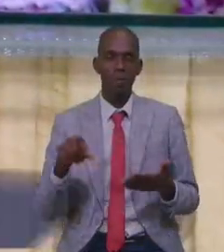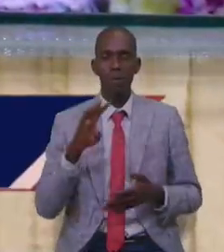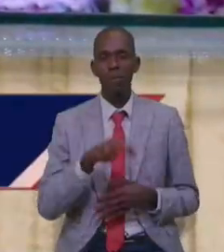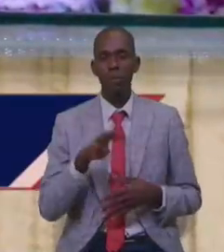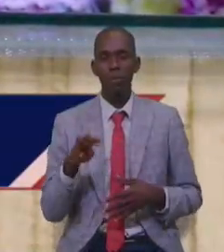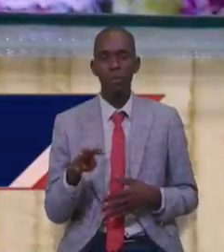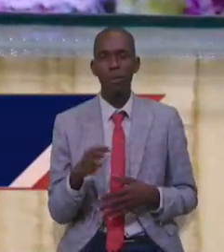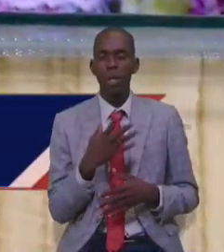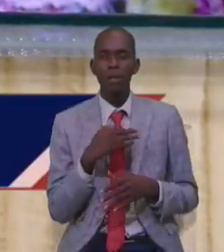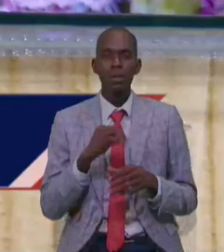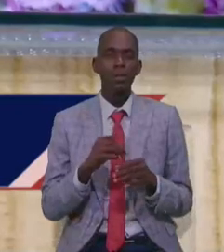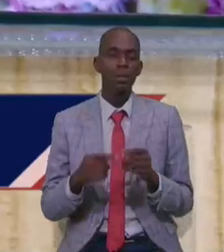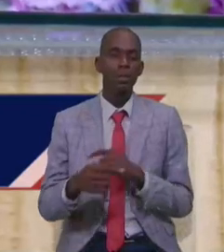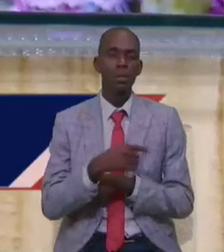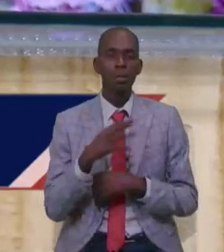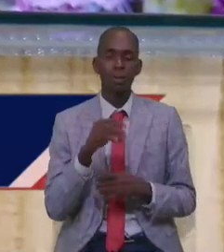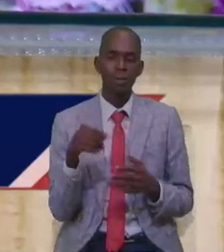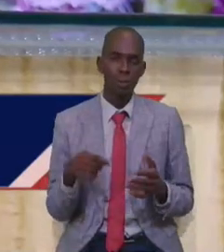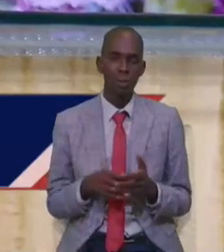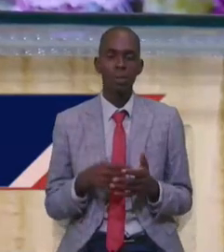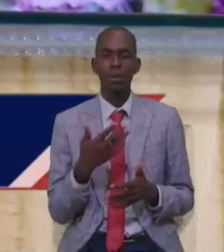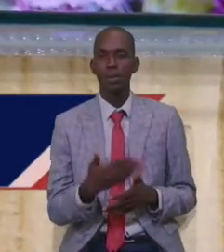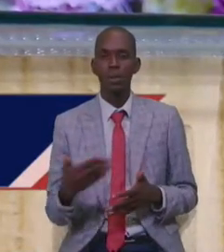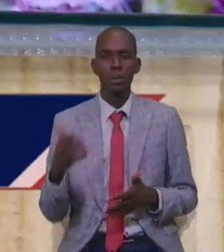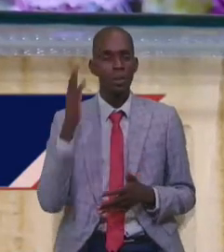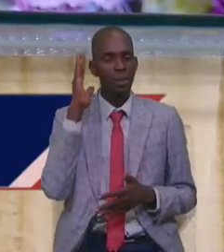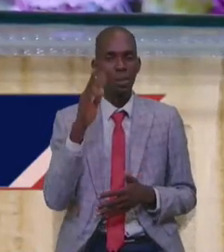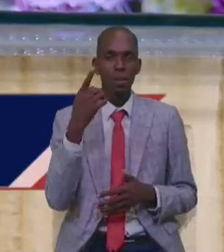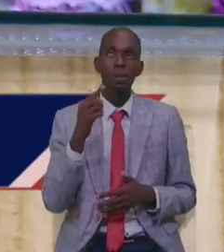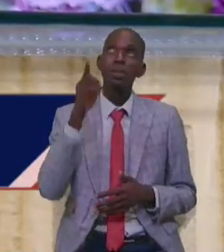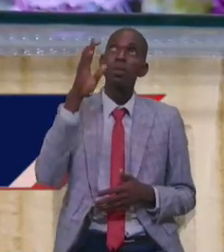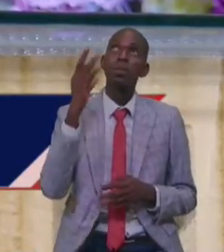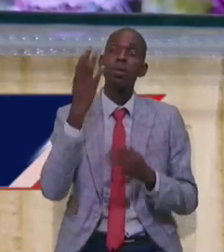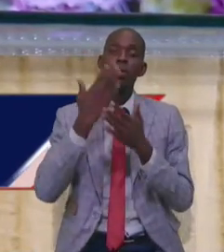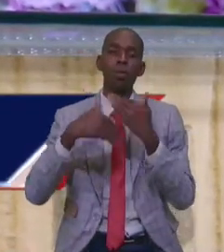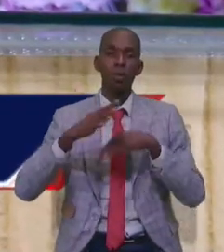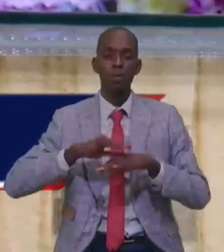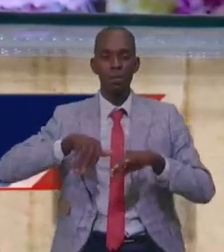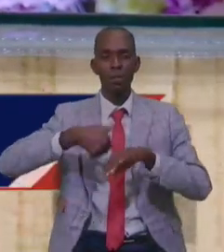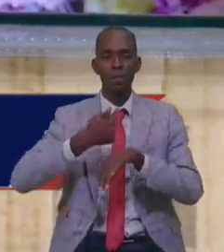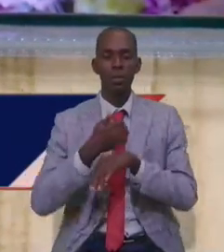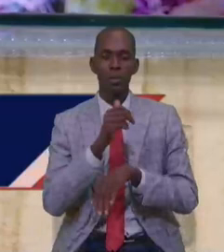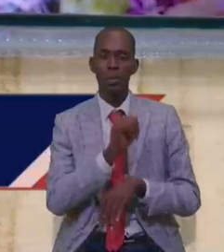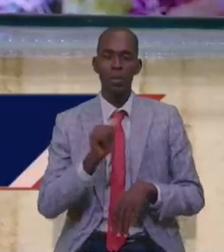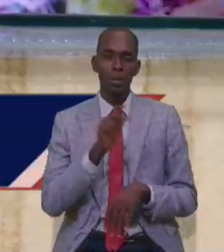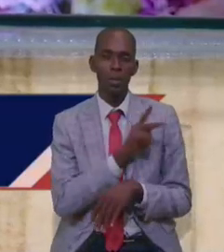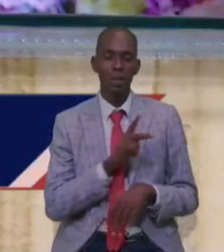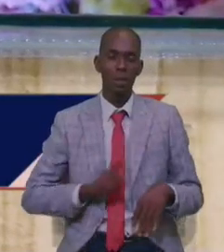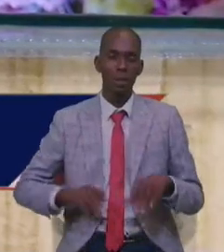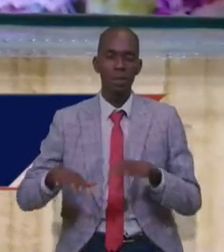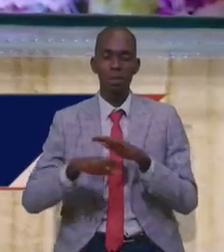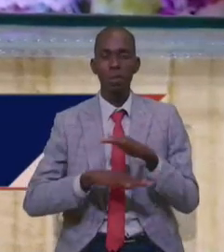dit: Dans le temps de ces rois, le Dieu des cieux suscitera un royaume qui ne